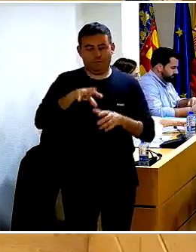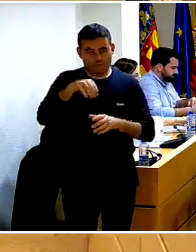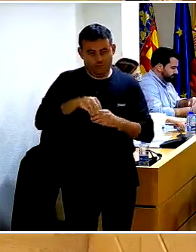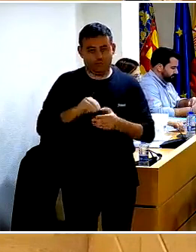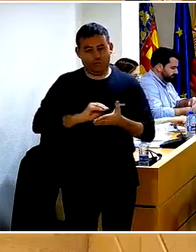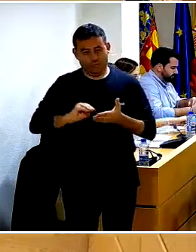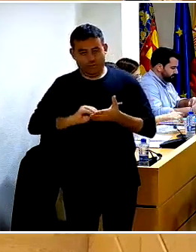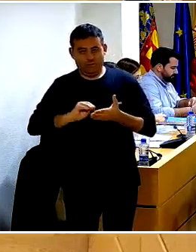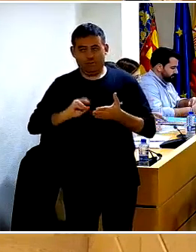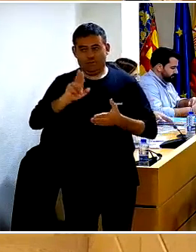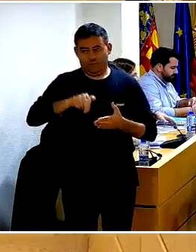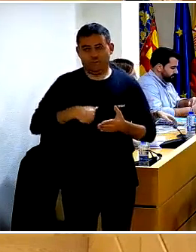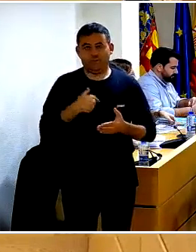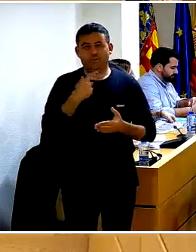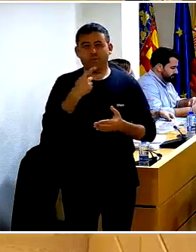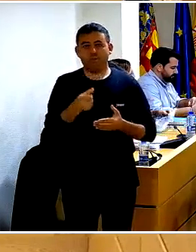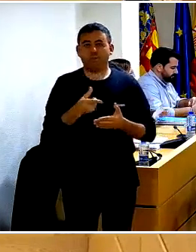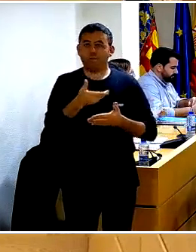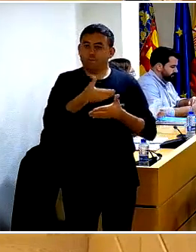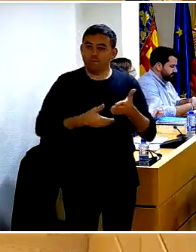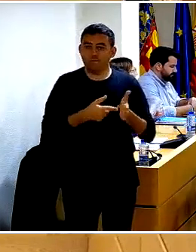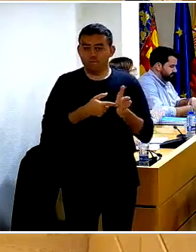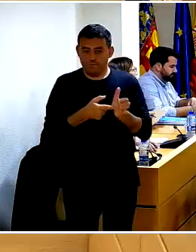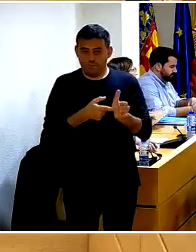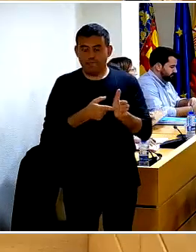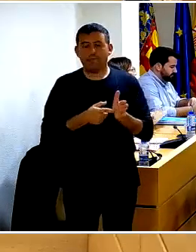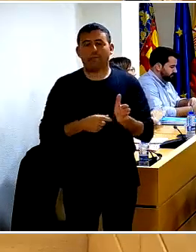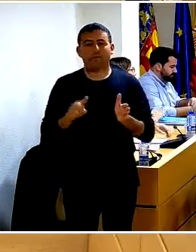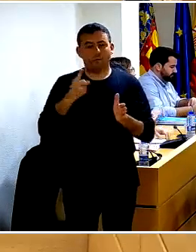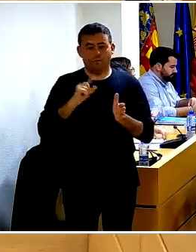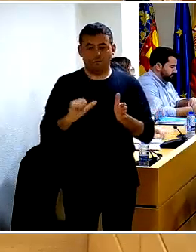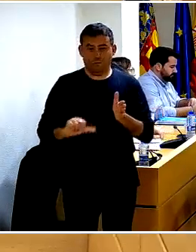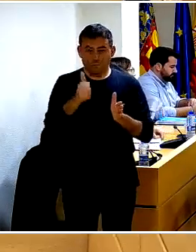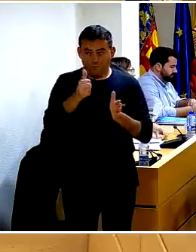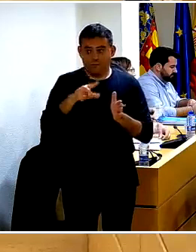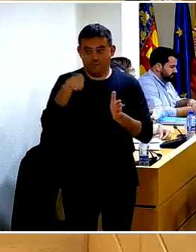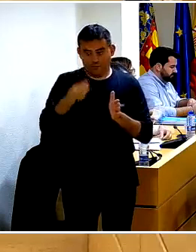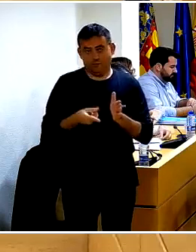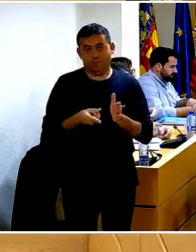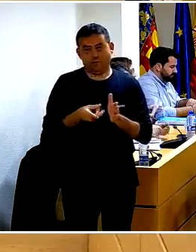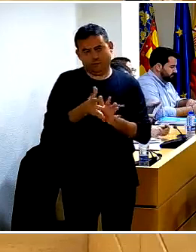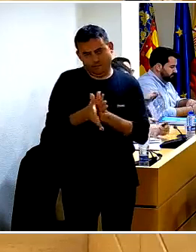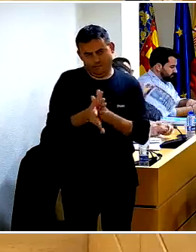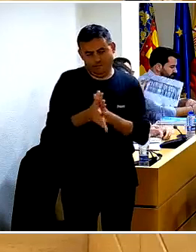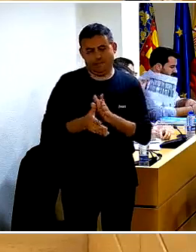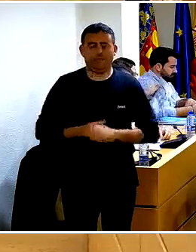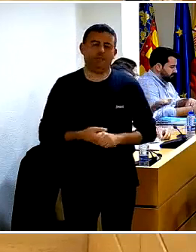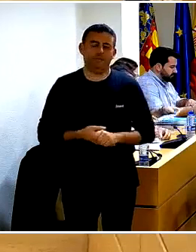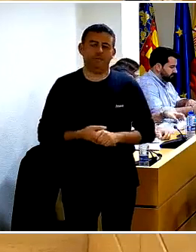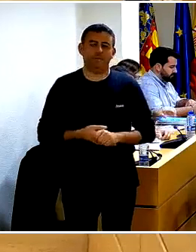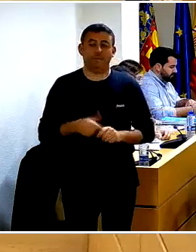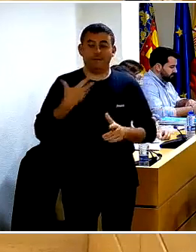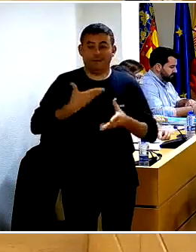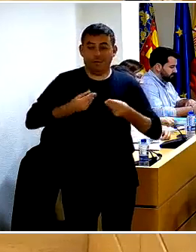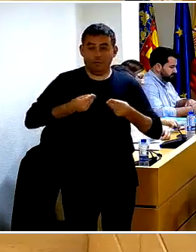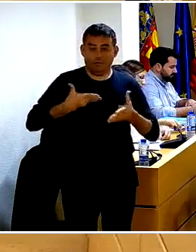gener de 2020 que seran diligenciades després de l'aprovació, en el seu cas per la secretaria municipal, amb el contingut de la documentació